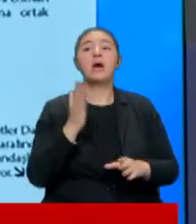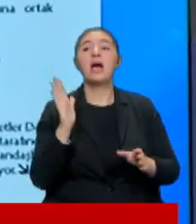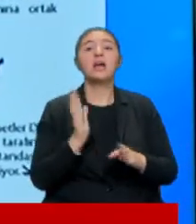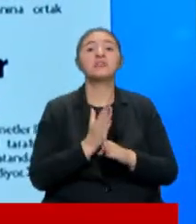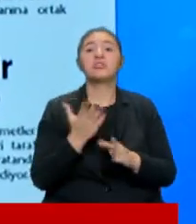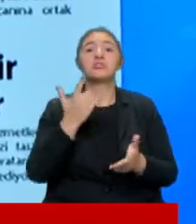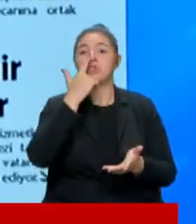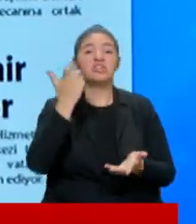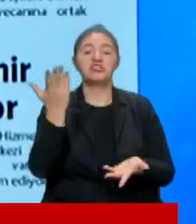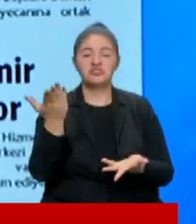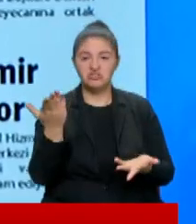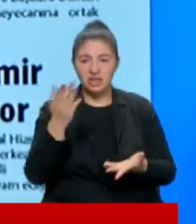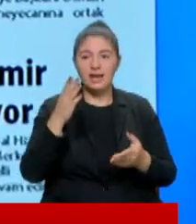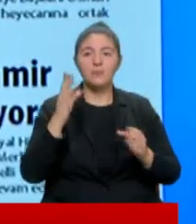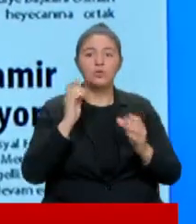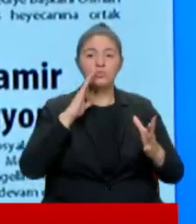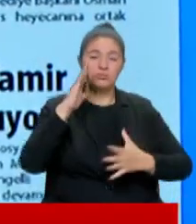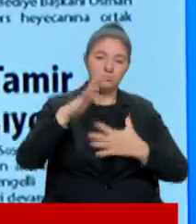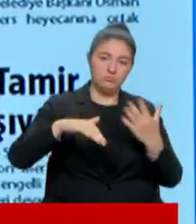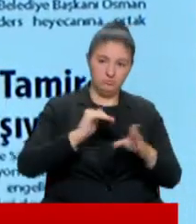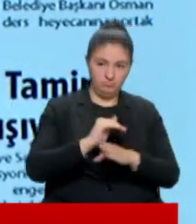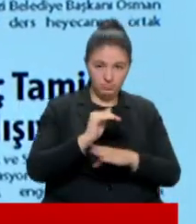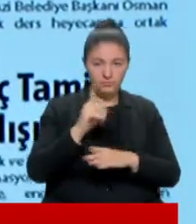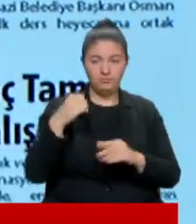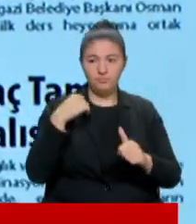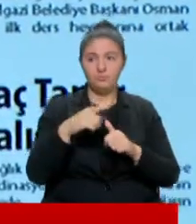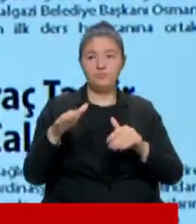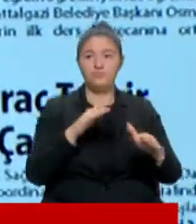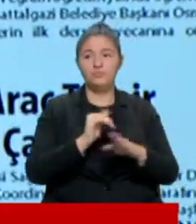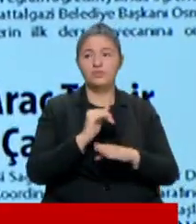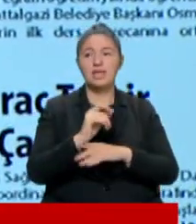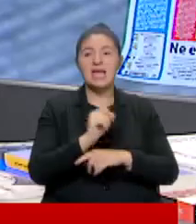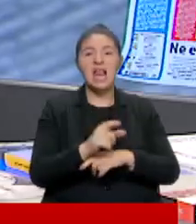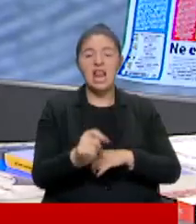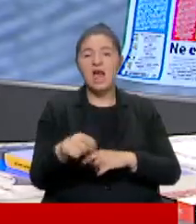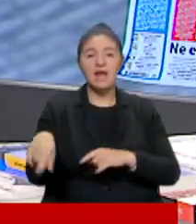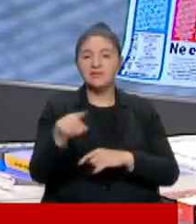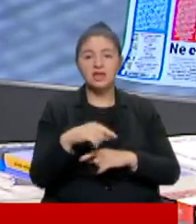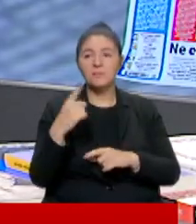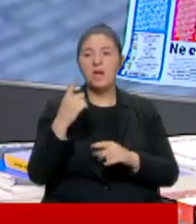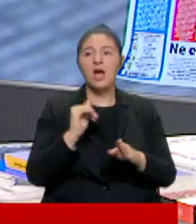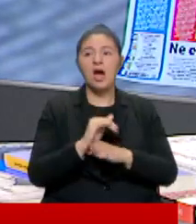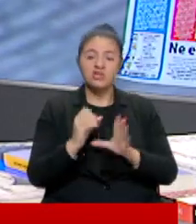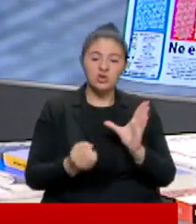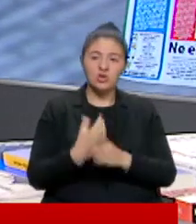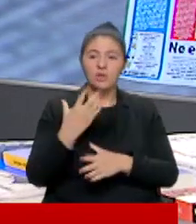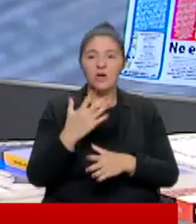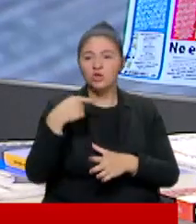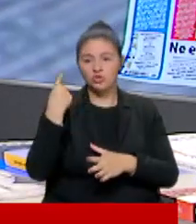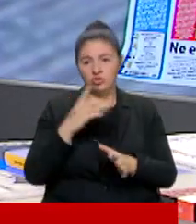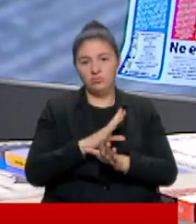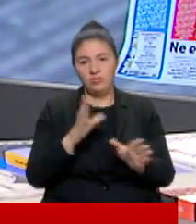iştir insanlar büyük bir travmayı yaşadı ve yeniden o depremin yaşandığı illerde bir hayat kurmayı